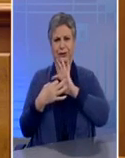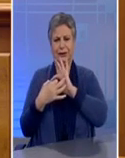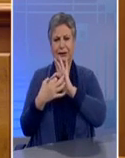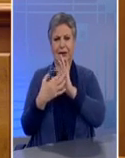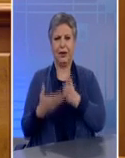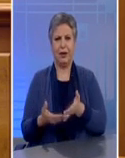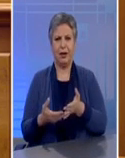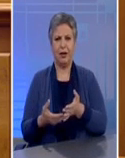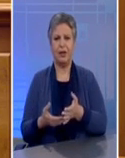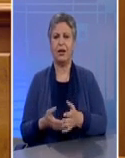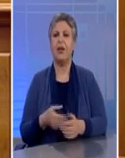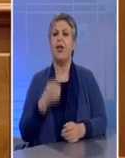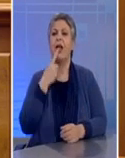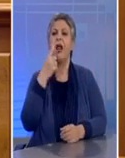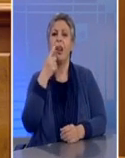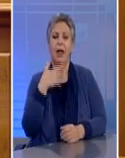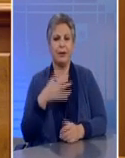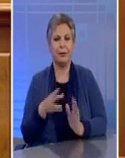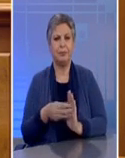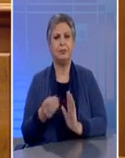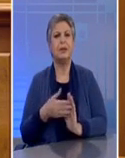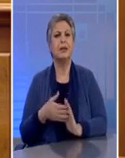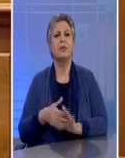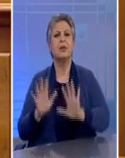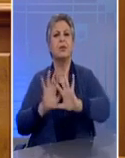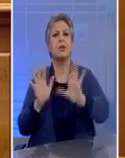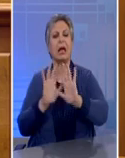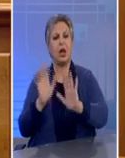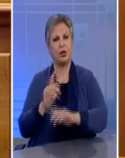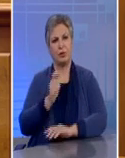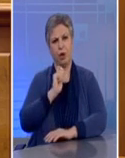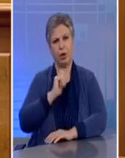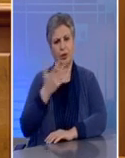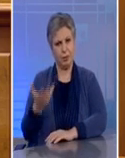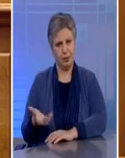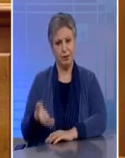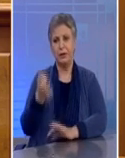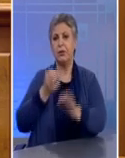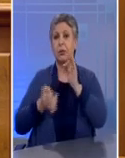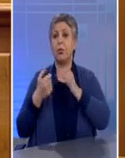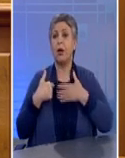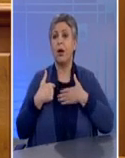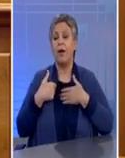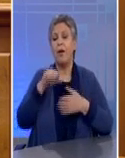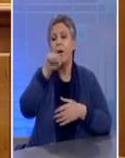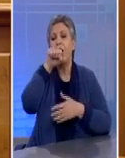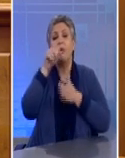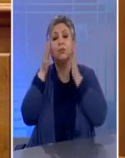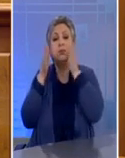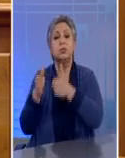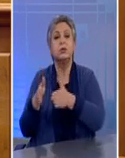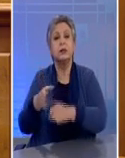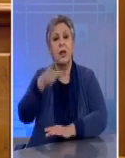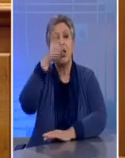Και λένε, έγινε μια εκπομπή σε κάποιο τηλεοπτικό σταθμό, ότι εγώ είμαι γερμανόφιλος ή ότι